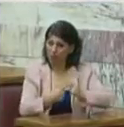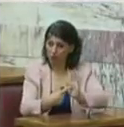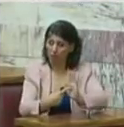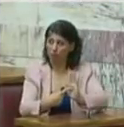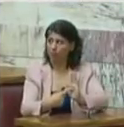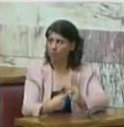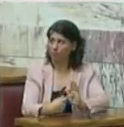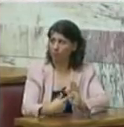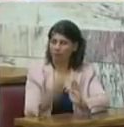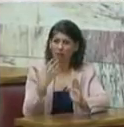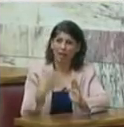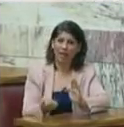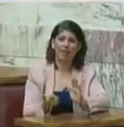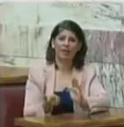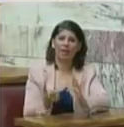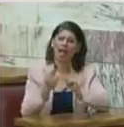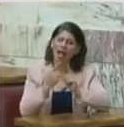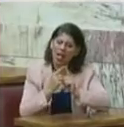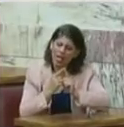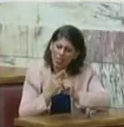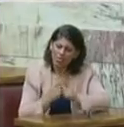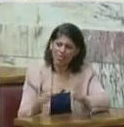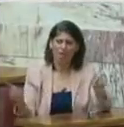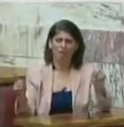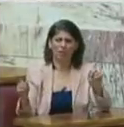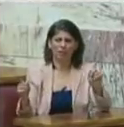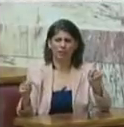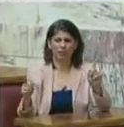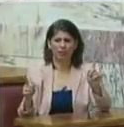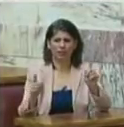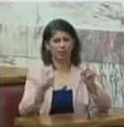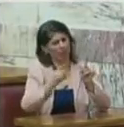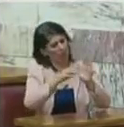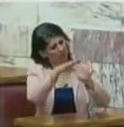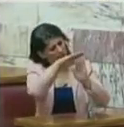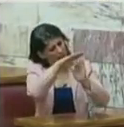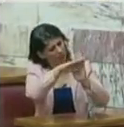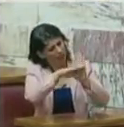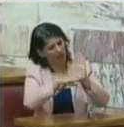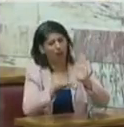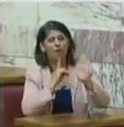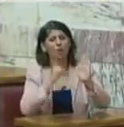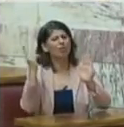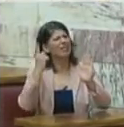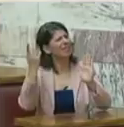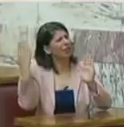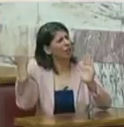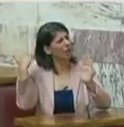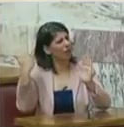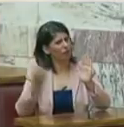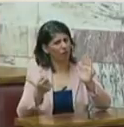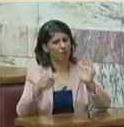έχει εντελώς διαφορετικές ιεραρχήσεις από ό,τι συνηθίσαμε στο παρελθόν.